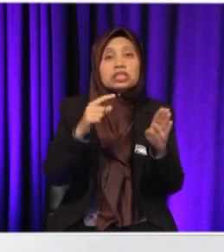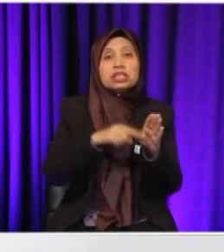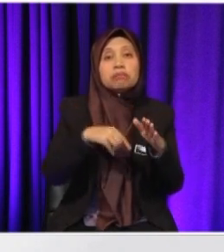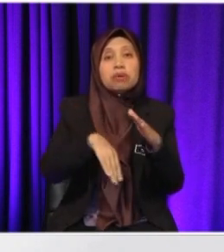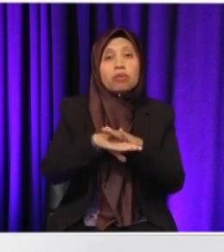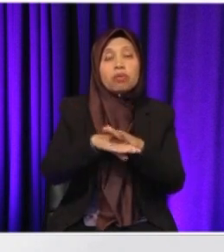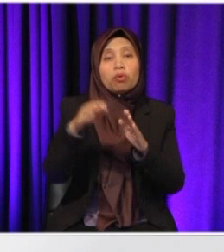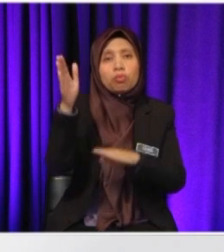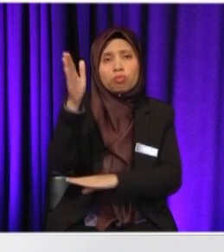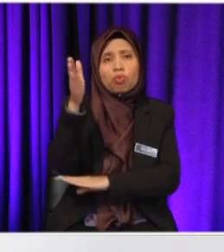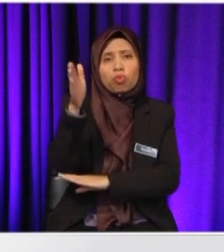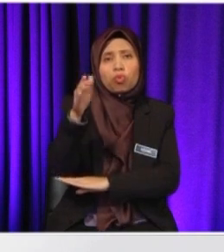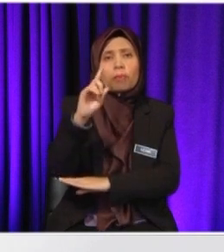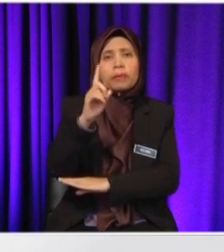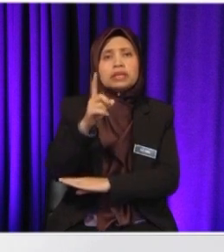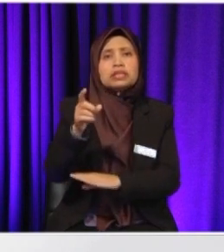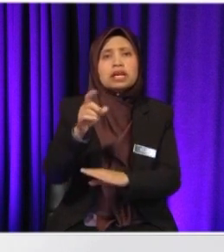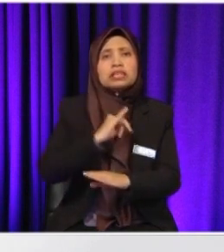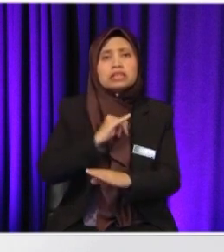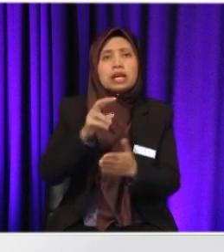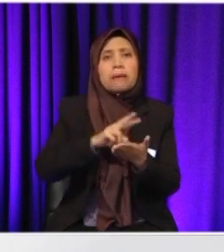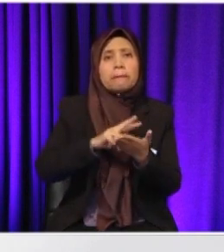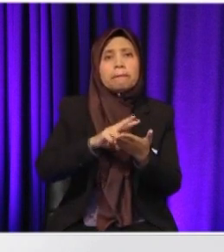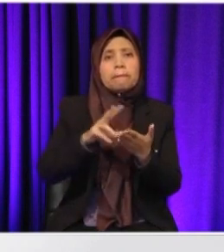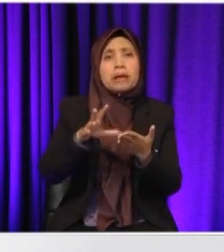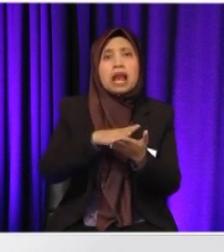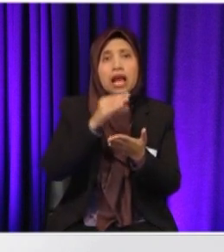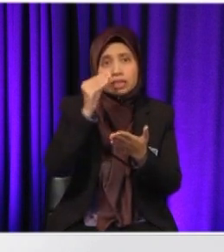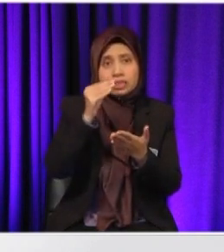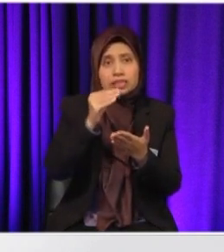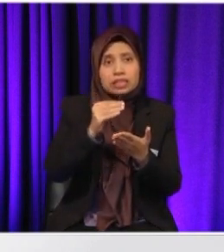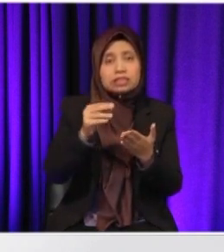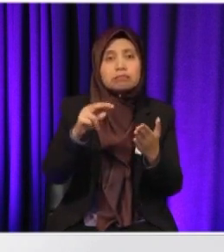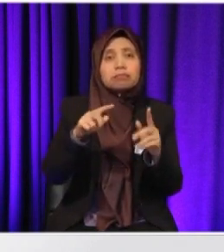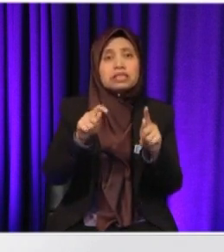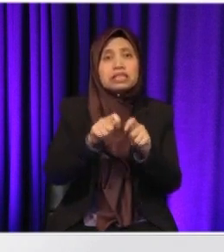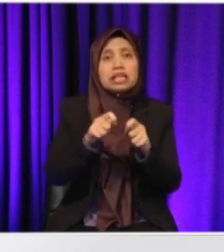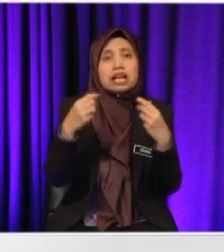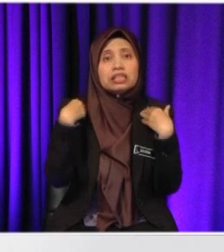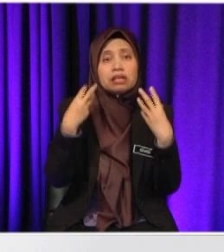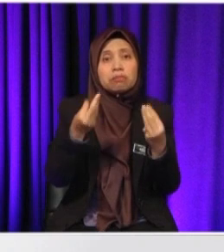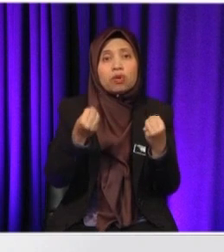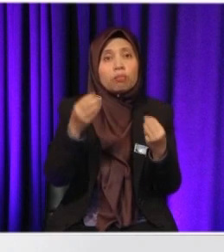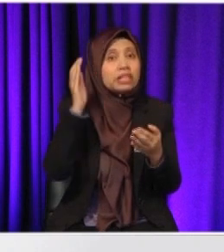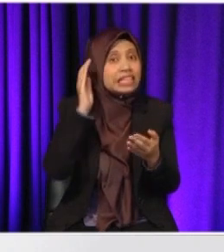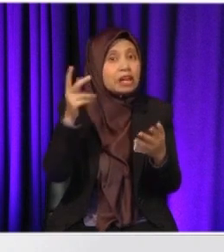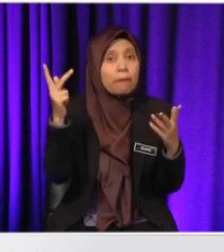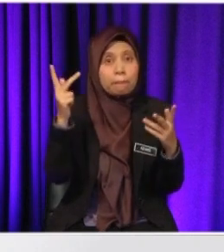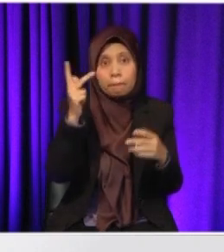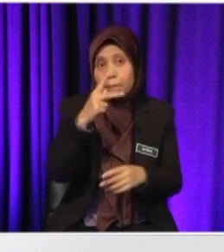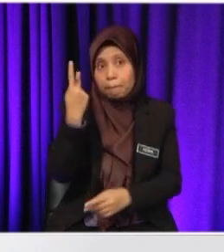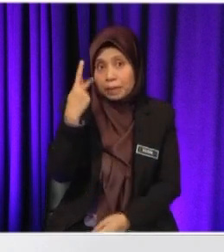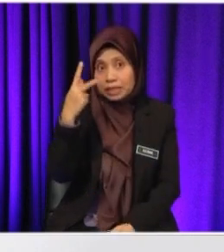peguam ini belajar undang-undang. Jelaskan seolah-olah ada orang lain di kamar itu yang ingin sama mendengar pandangannya. Okey, kita